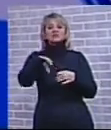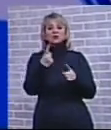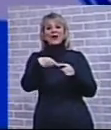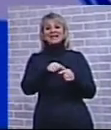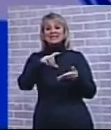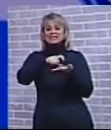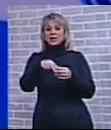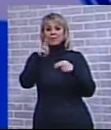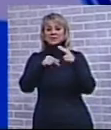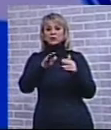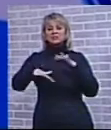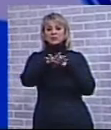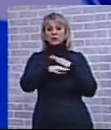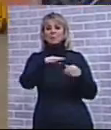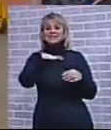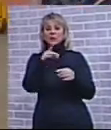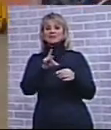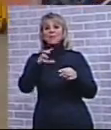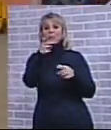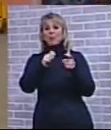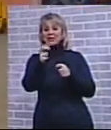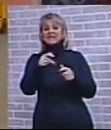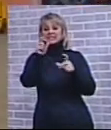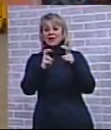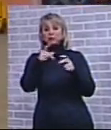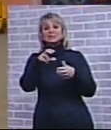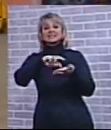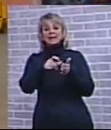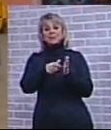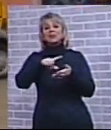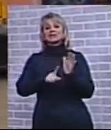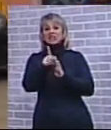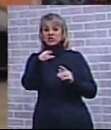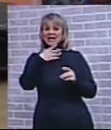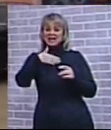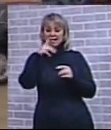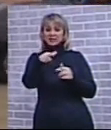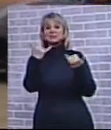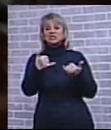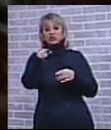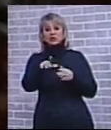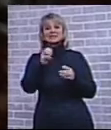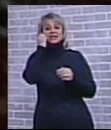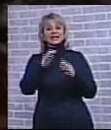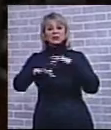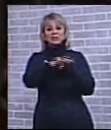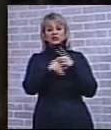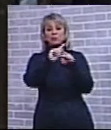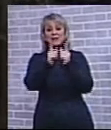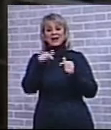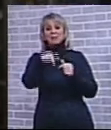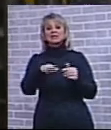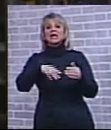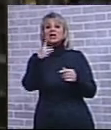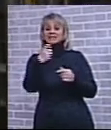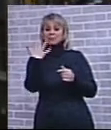уже в цехе, построенном на территории Мясниковского молзавода. Цех планируют запустить летом. Если сейчас на старой площадке перерабатывается